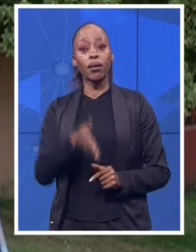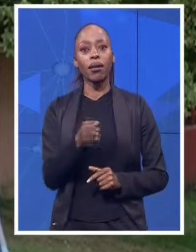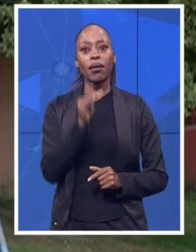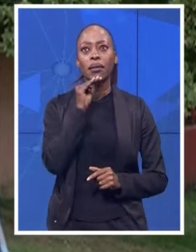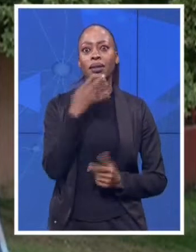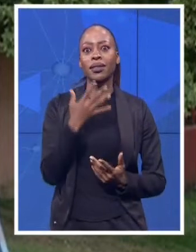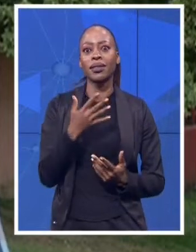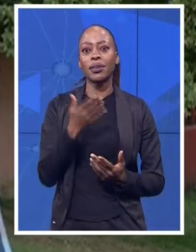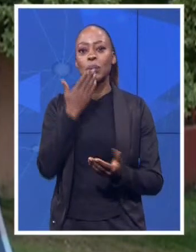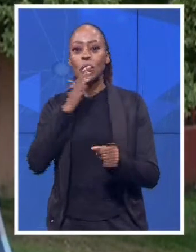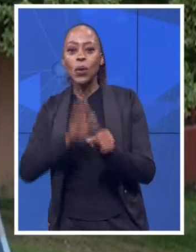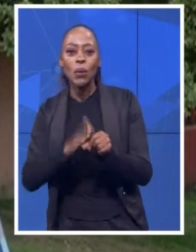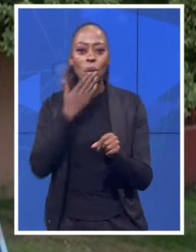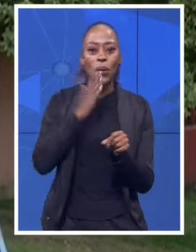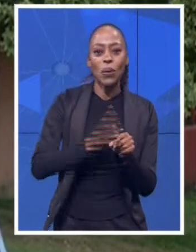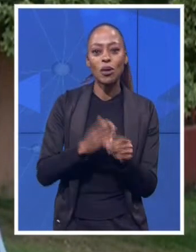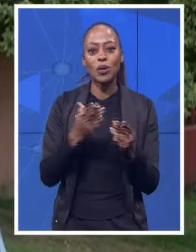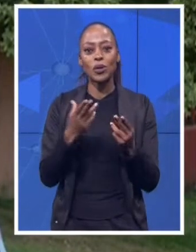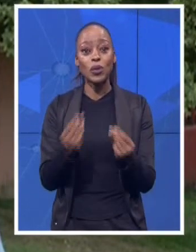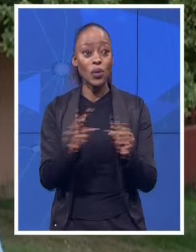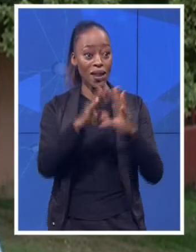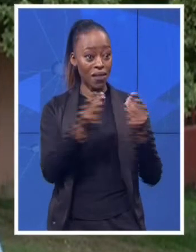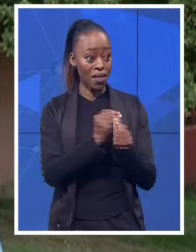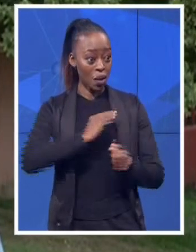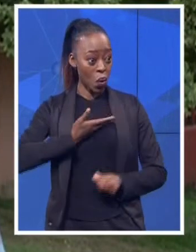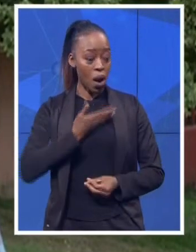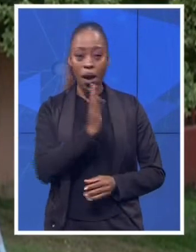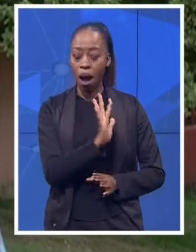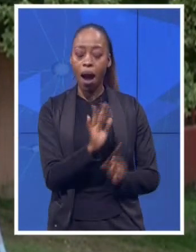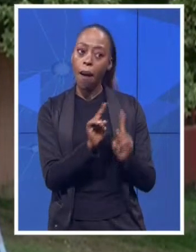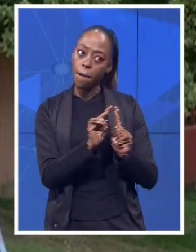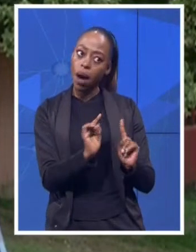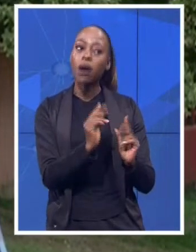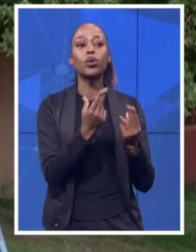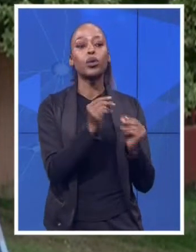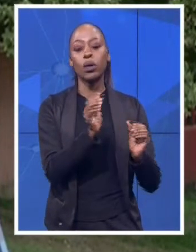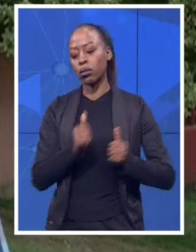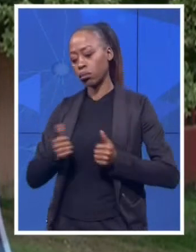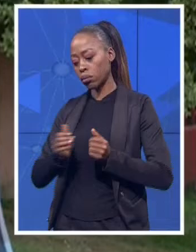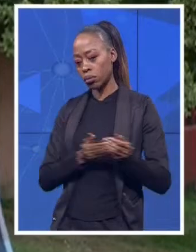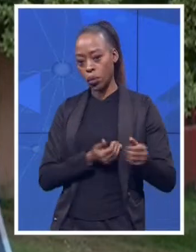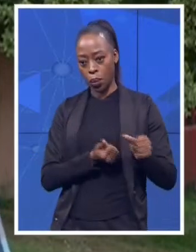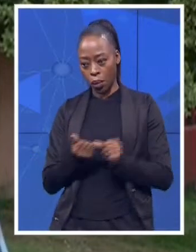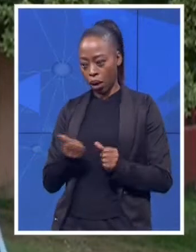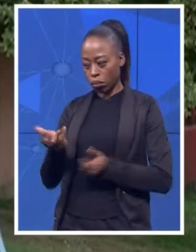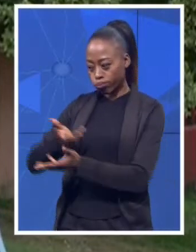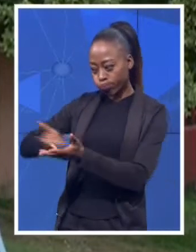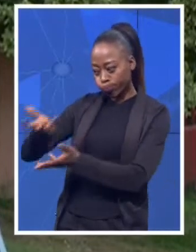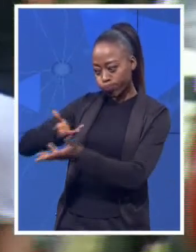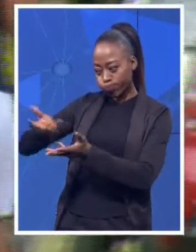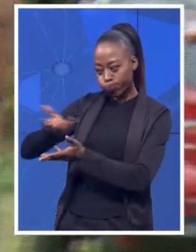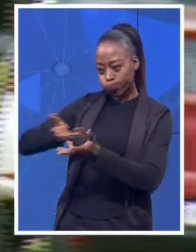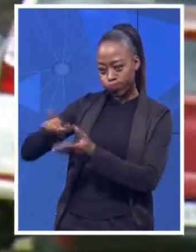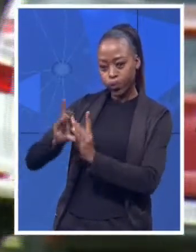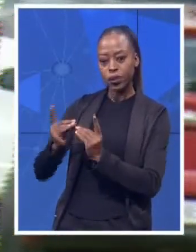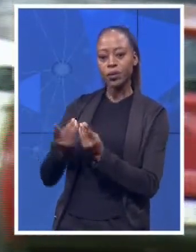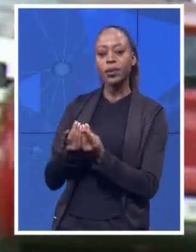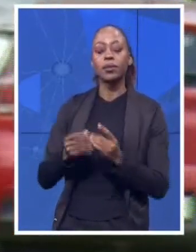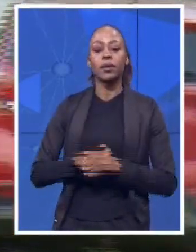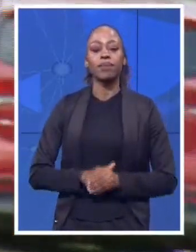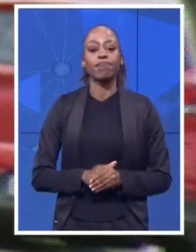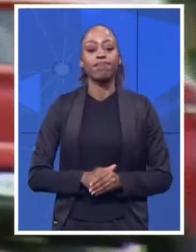sende ama-commitments ngalokhu lebakushoko. Lesitokwenza ukuthi sitawuhamba siyohlala phansi silitiko sibonisane. Leli tiko